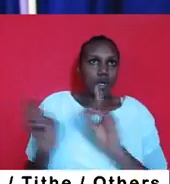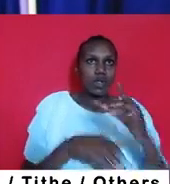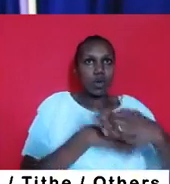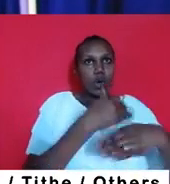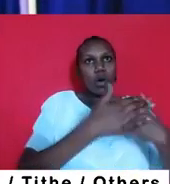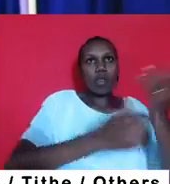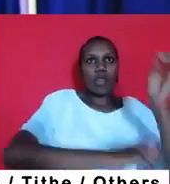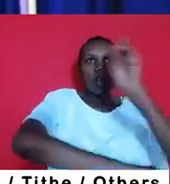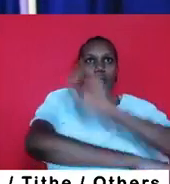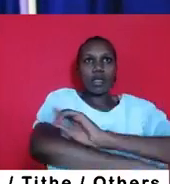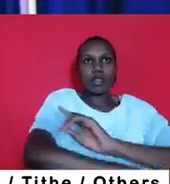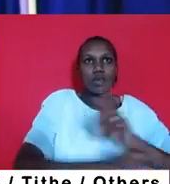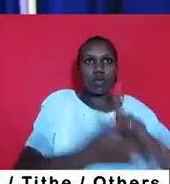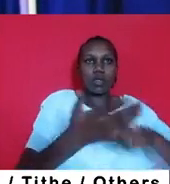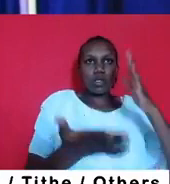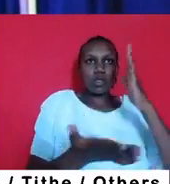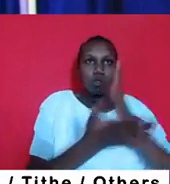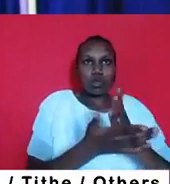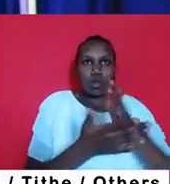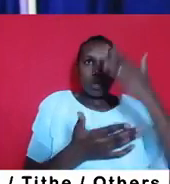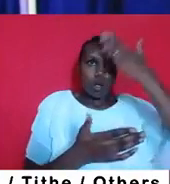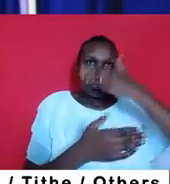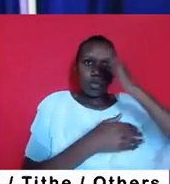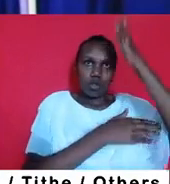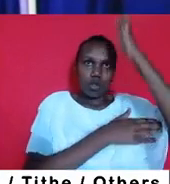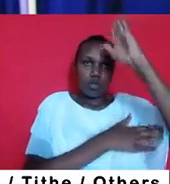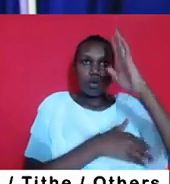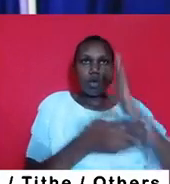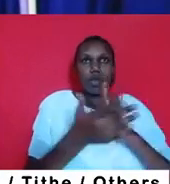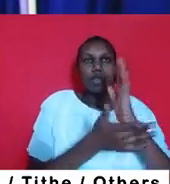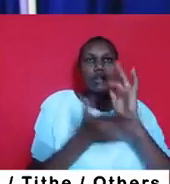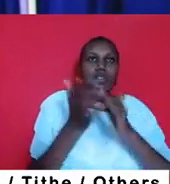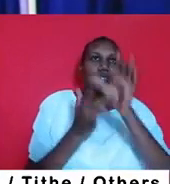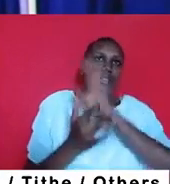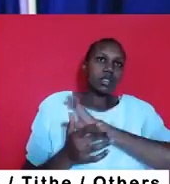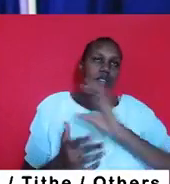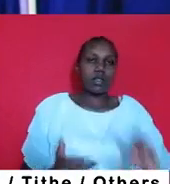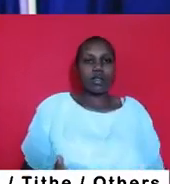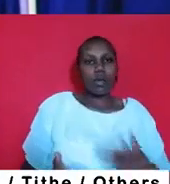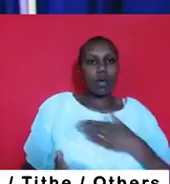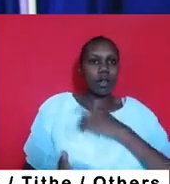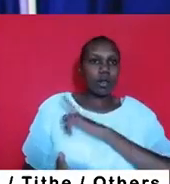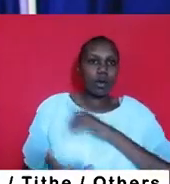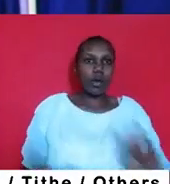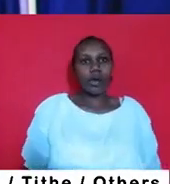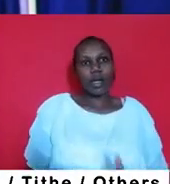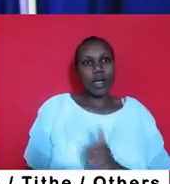Tuyatende siku zote yaliyo ya haki mbele yako, kwa Yesu Kristu Bwana wetu.